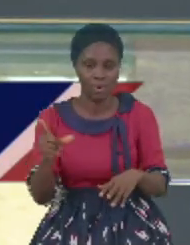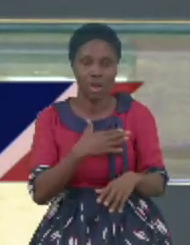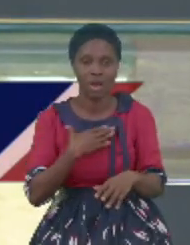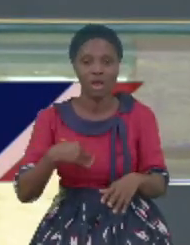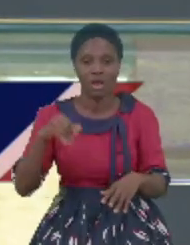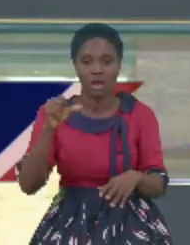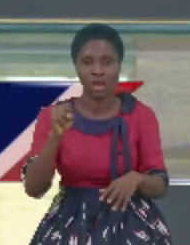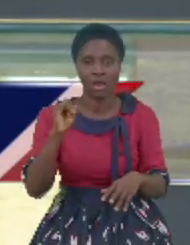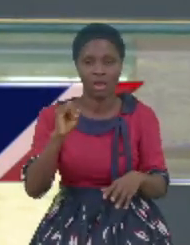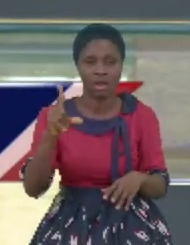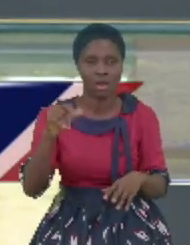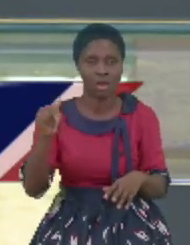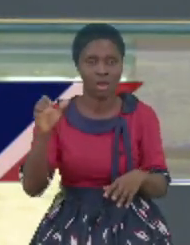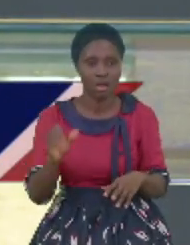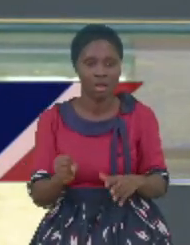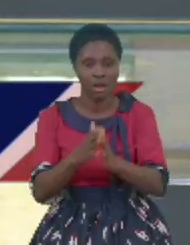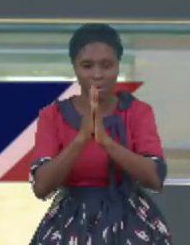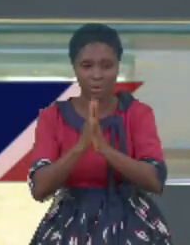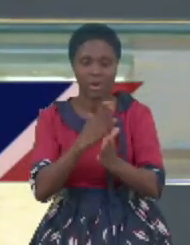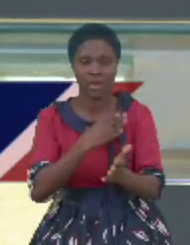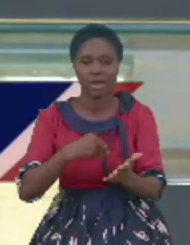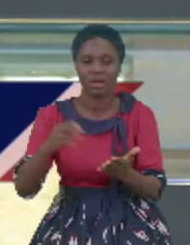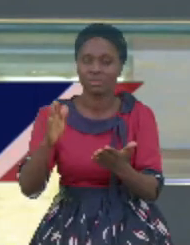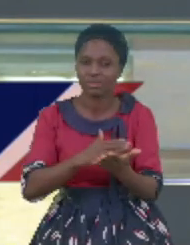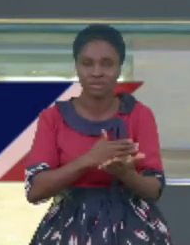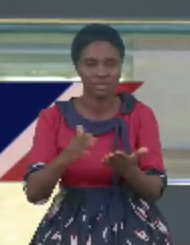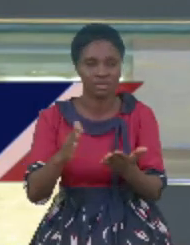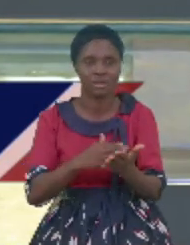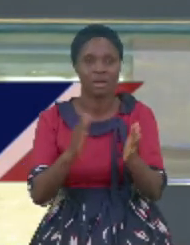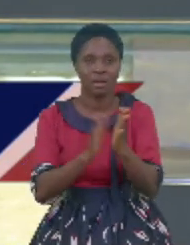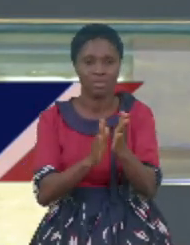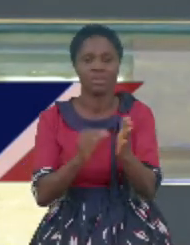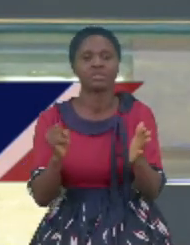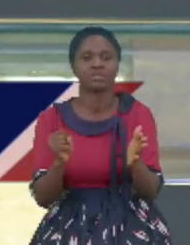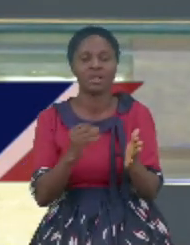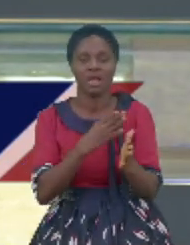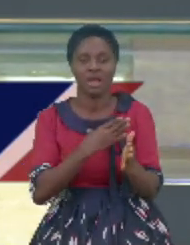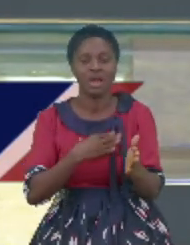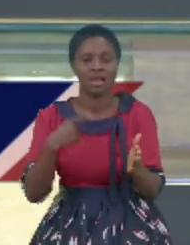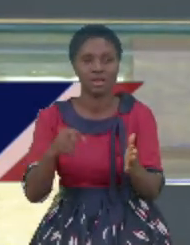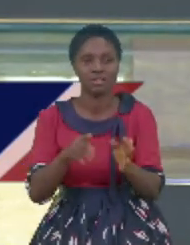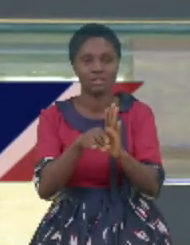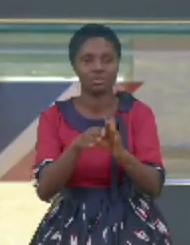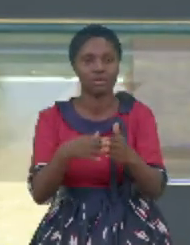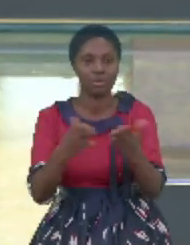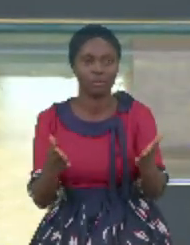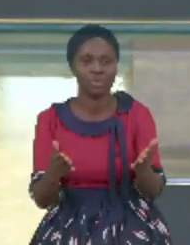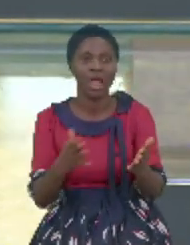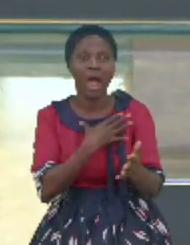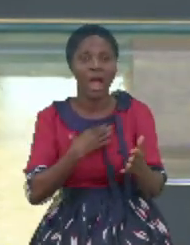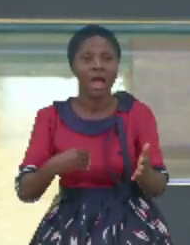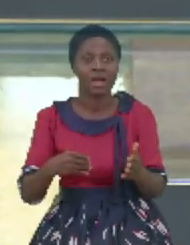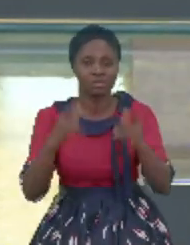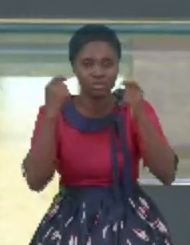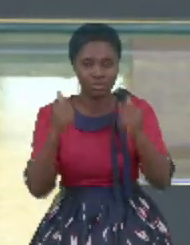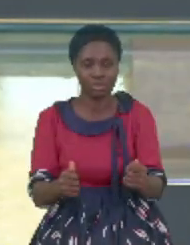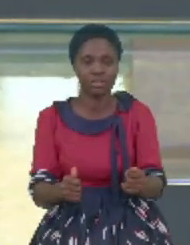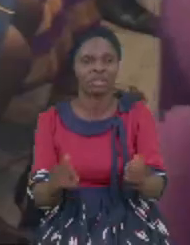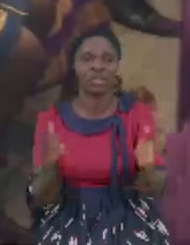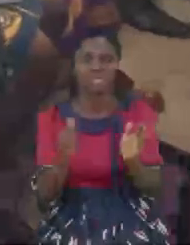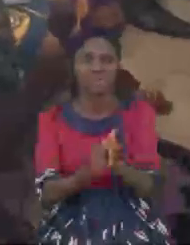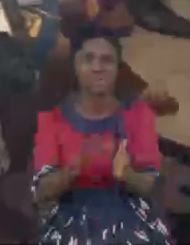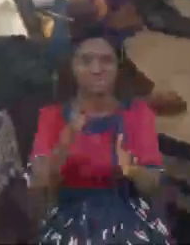et chantaient les louanges de Dieu et les prisonniers les entendaient. Tout à coup, c'est ainsi que votre miracle viendra. Tout à